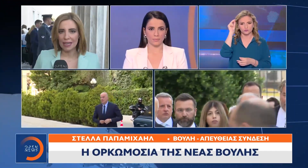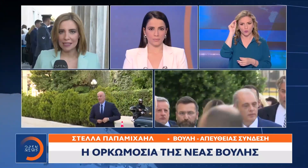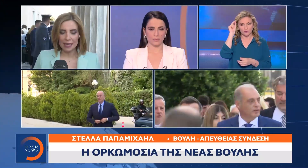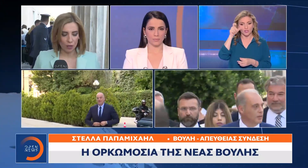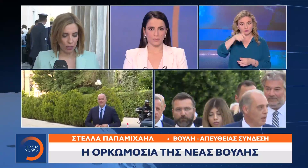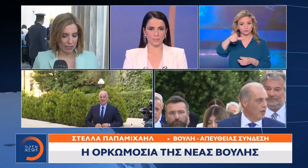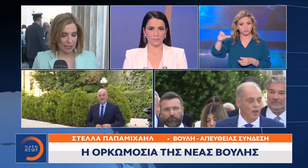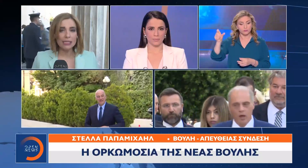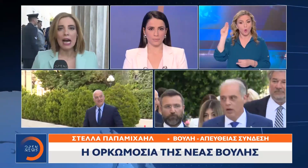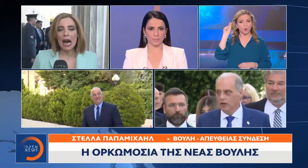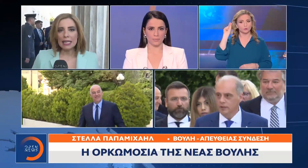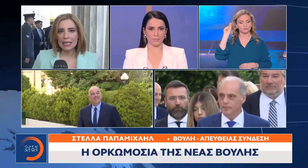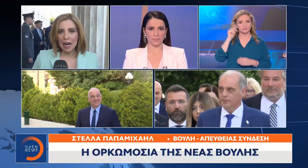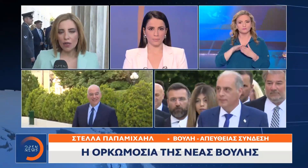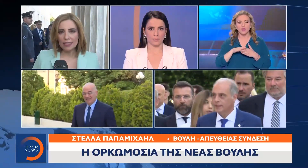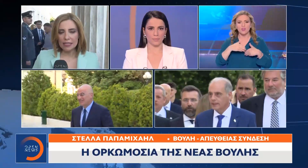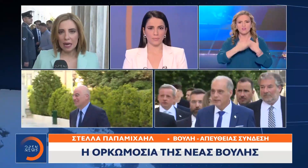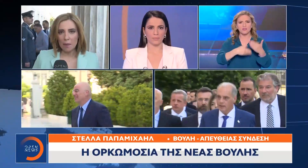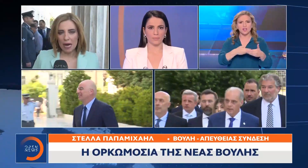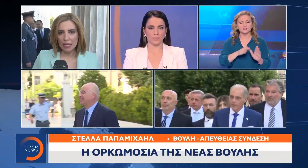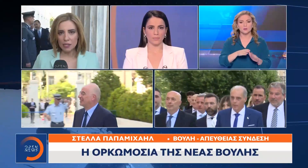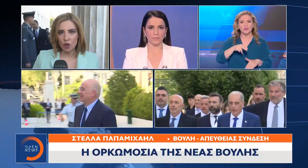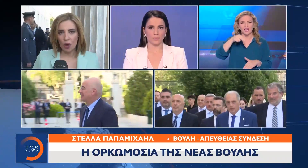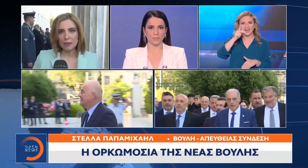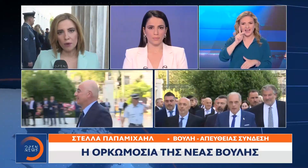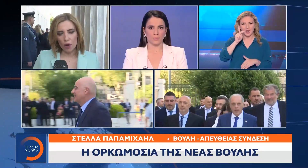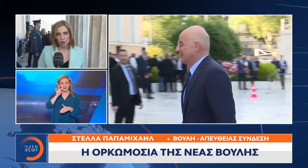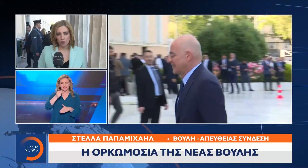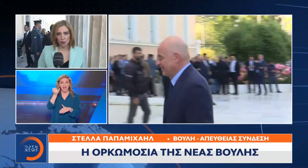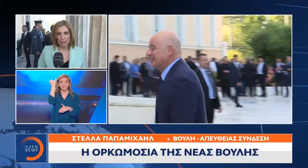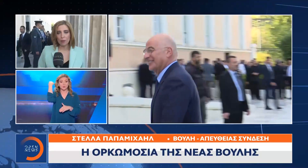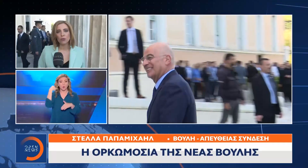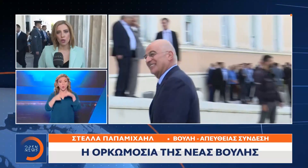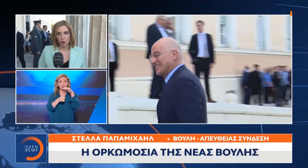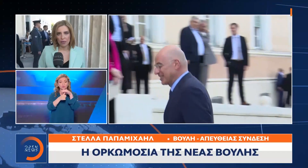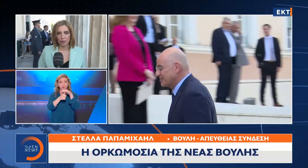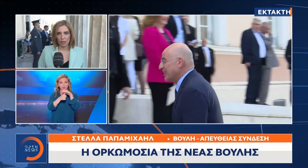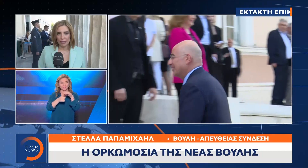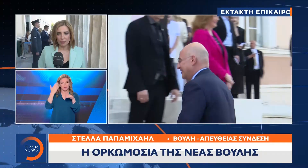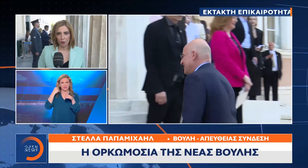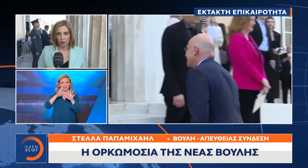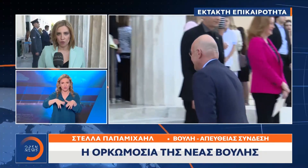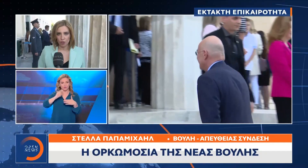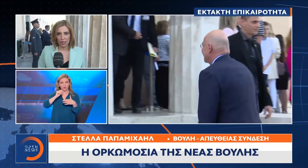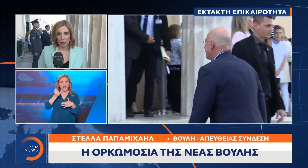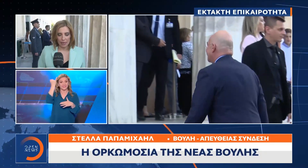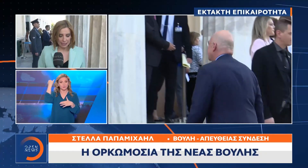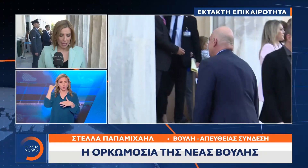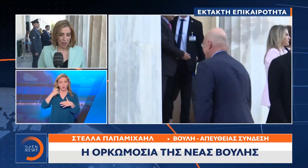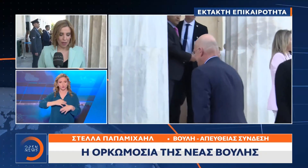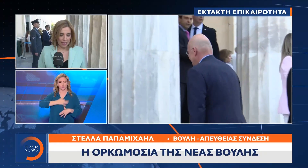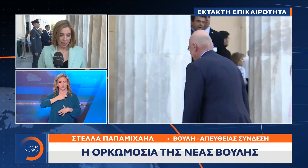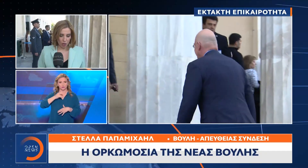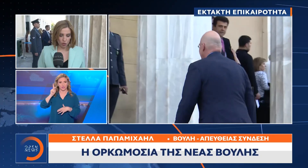Η διαδικασία έχει ως εξής. Αρχικά ο Νικήτας Κακλαμάνης, ο αντιπρόεδρος της Βουλής, από την προηγούμενη Βουλή είναι αντιπρόεδρος ο κ.